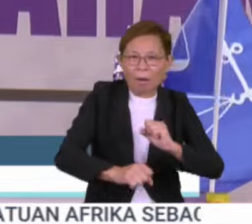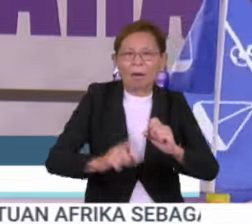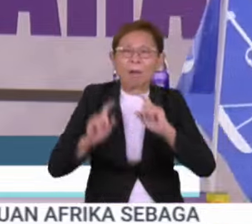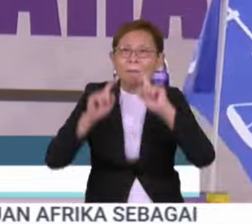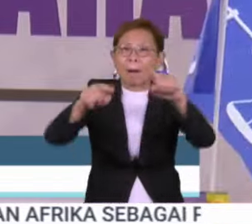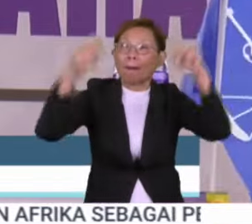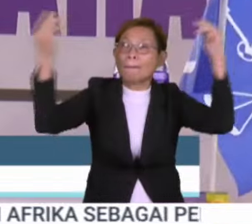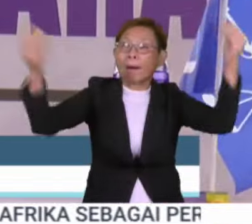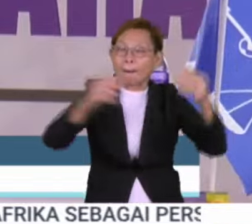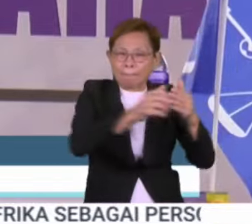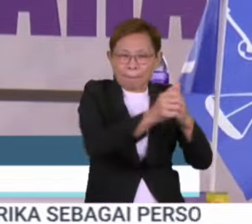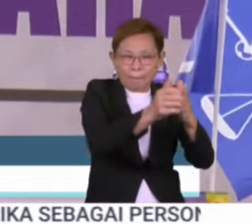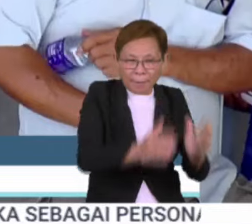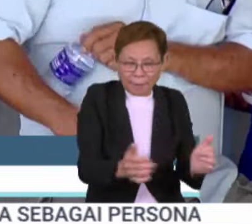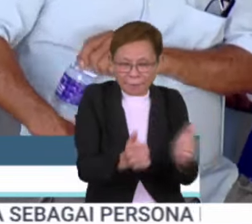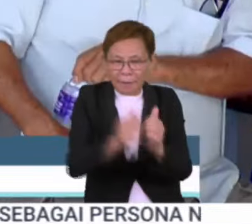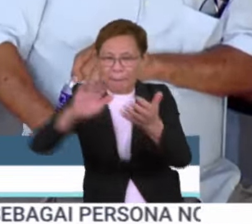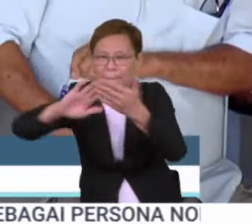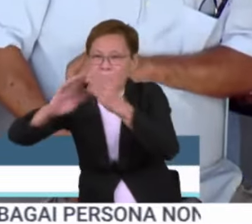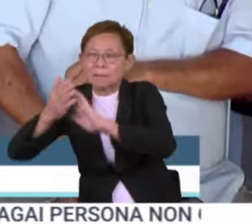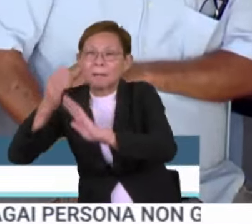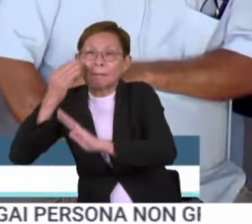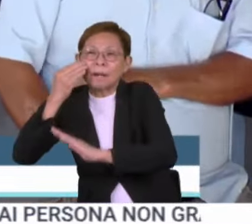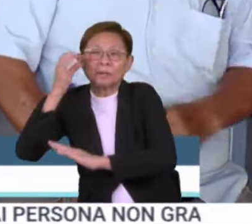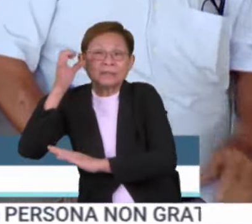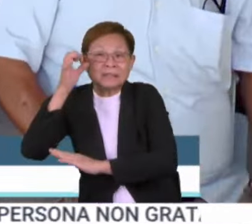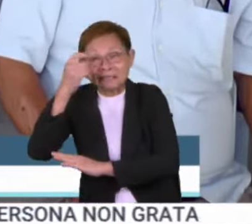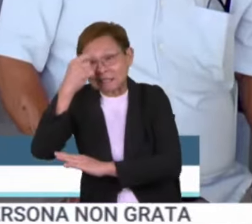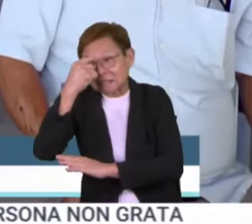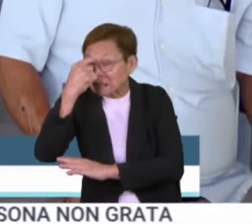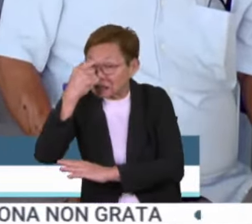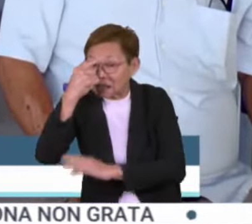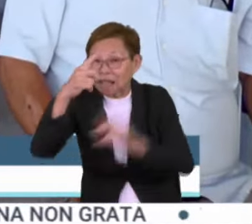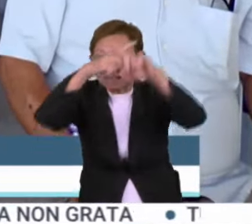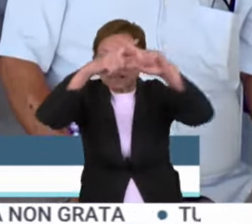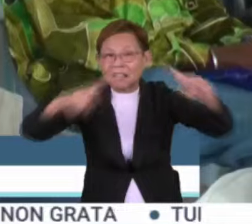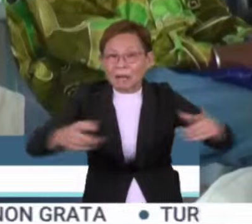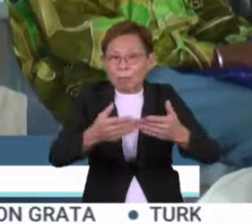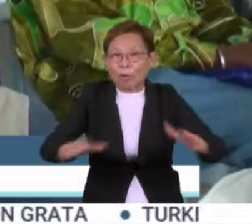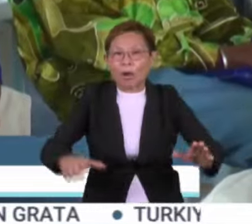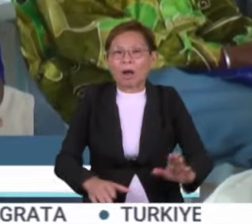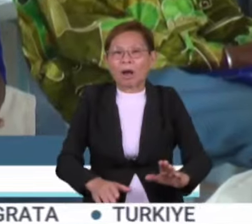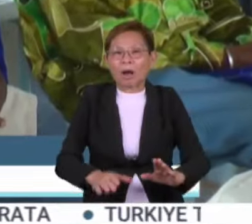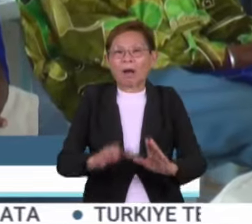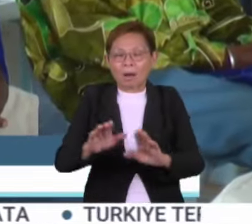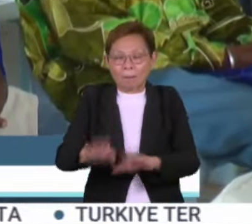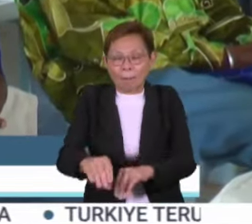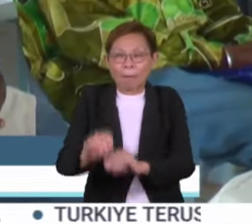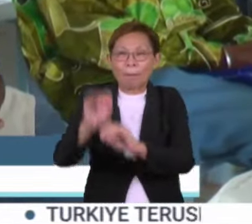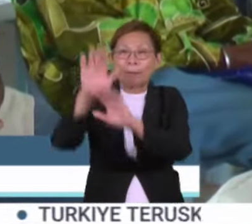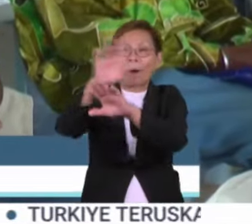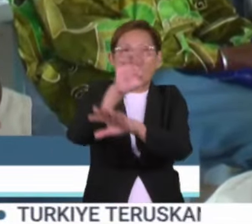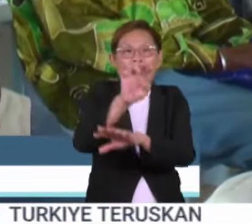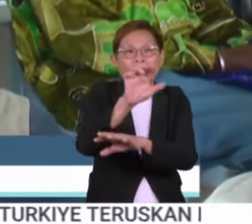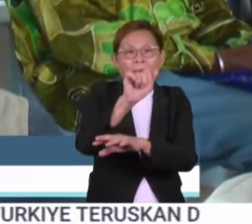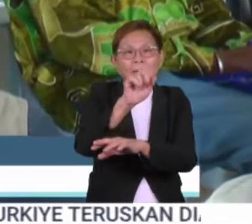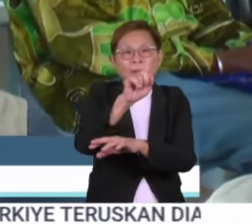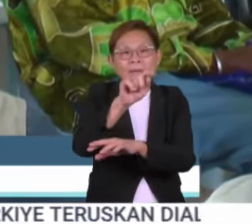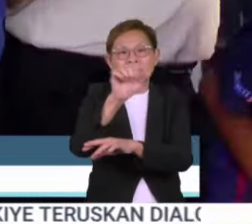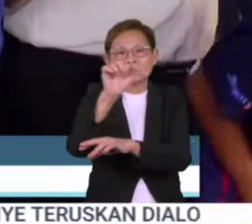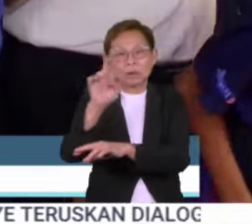menghadiri Majlis Pemimpin bersama masyarakat Melayu, Cina dan India di Dewan Terbuka Bola Keranjang Kuala Sawah Rantau. Datuk Seri